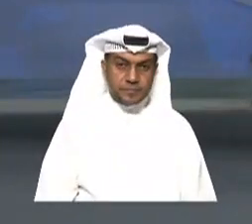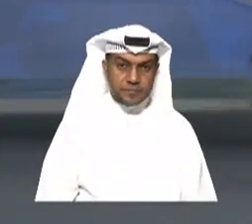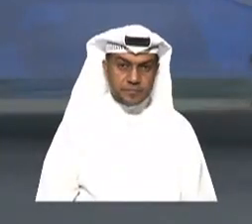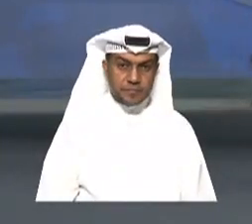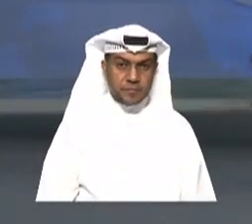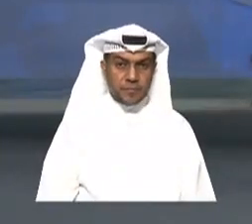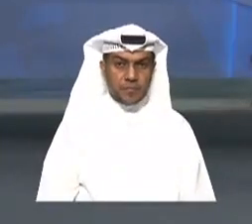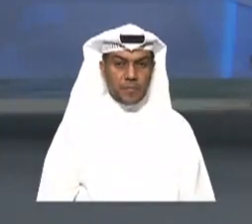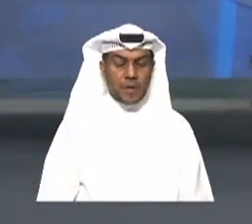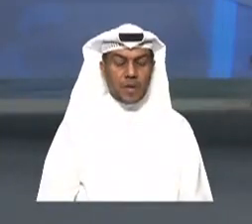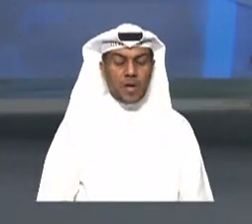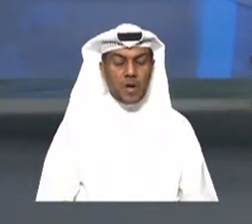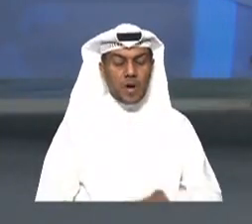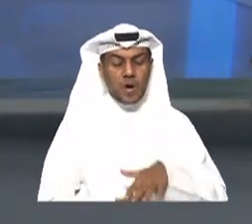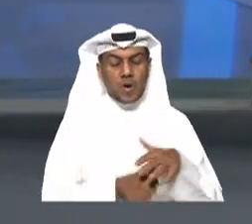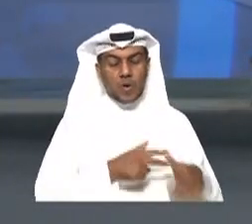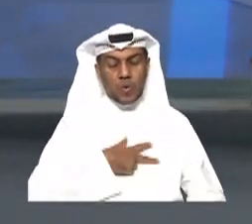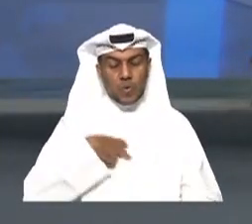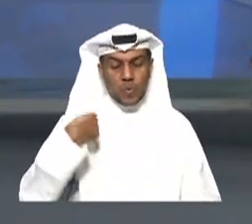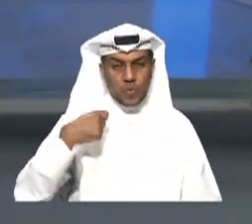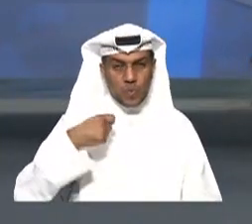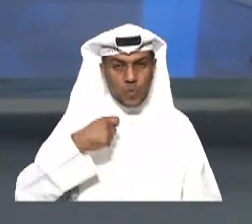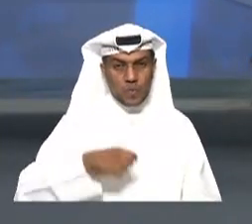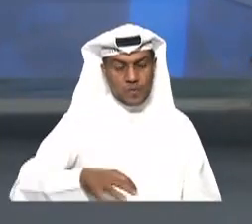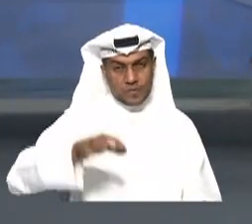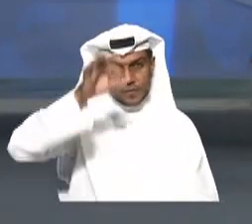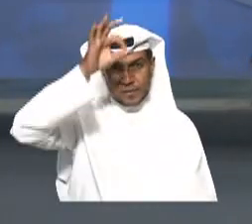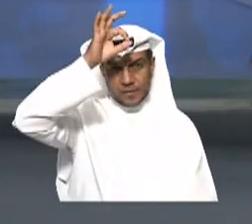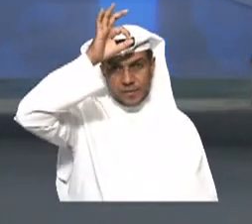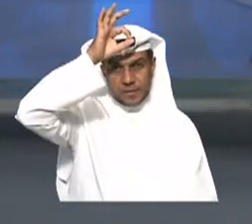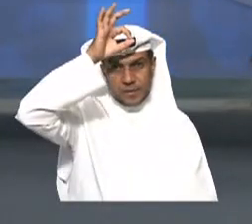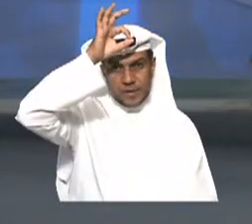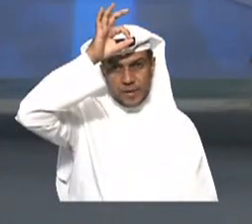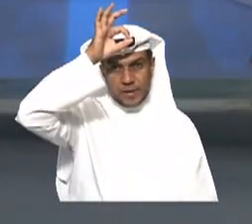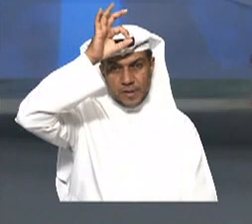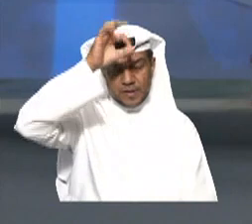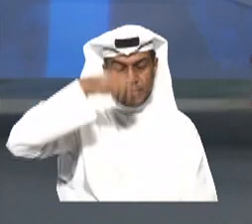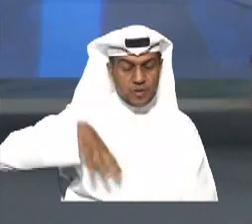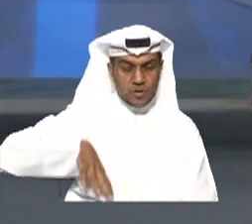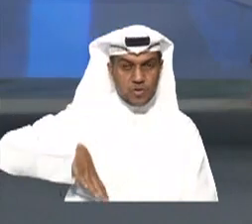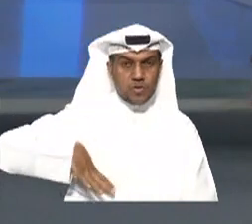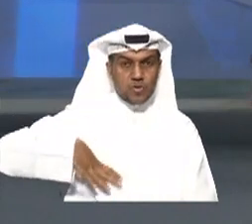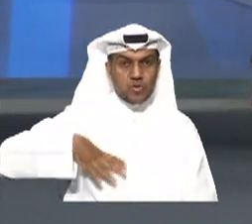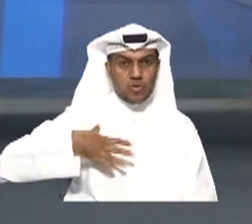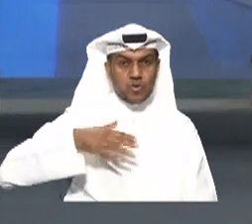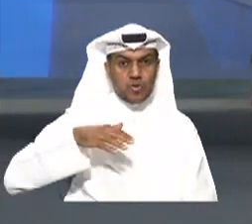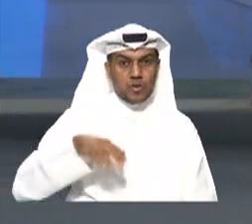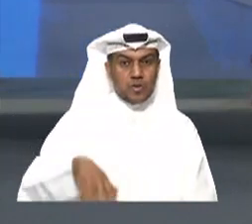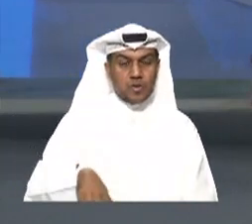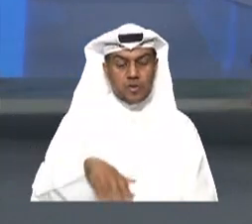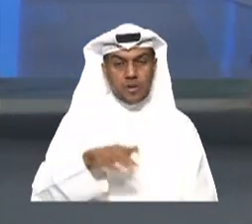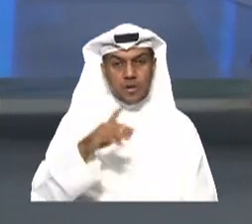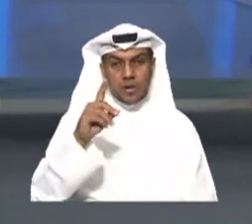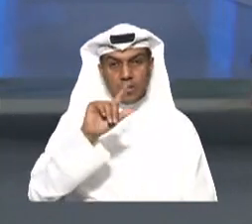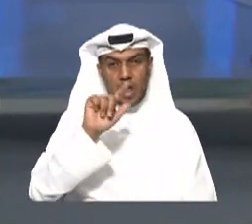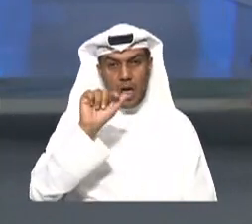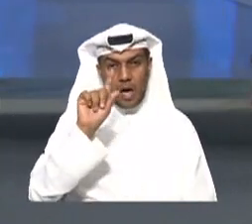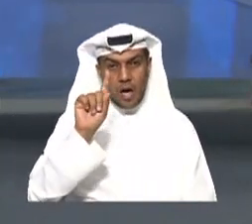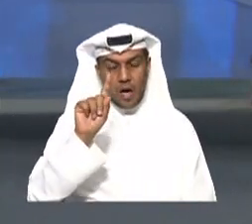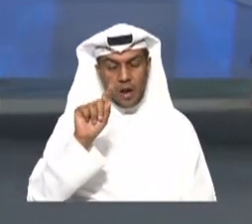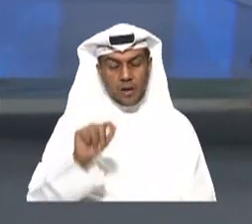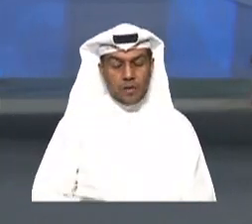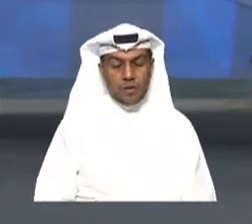استقبل النائب الأول لرئيس مجلس الوزراء ووزير الداخلية الشيخ طلال خالد الأحمد الصباح اليوم خريجتين من معهد